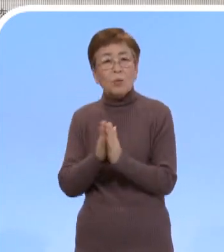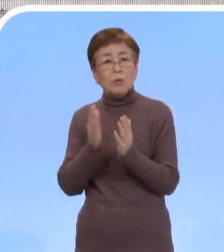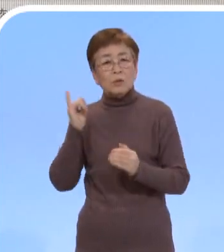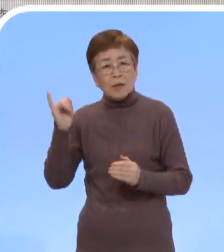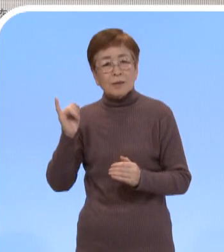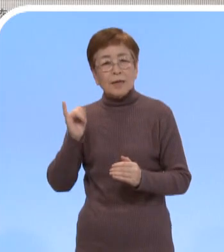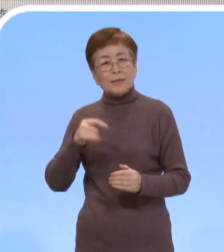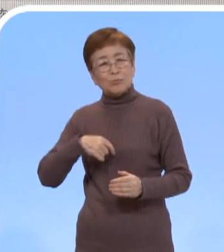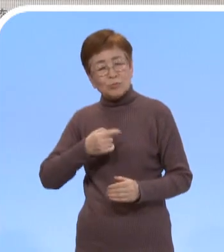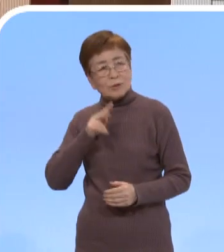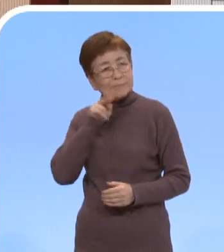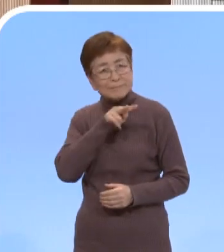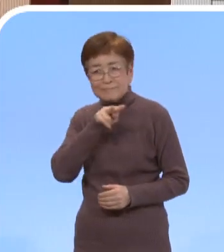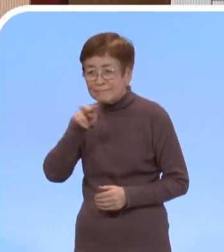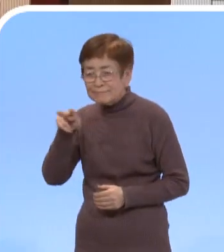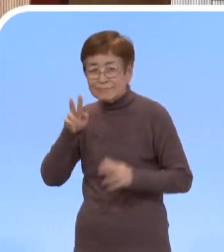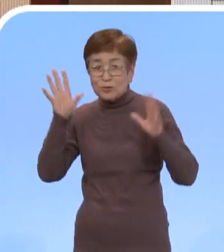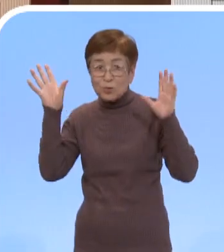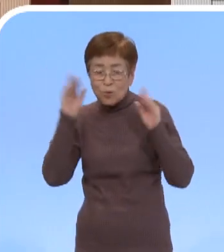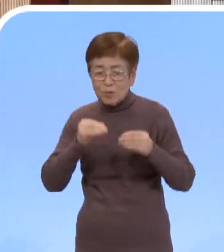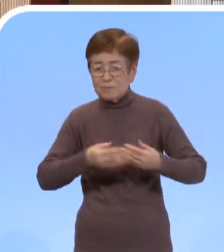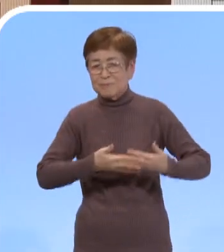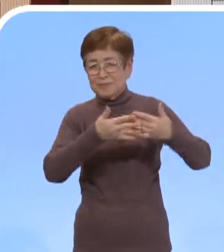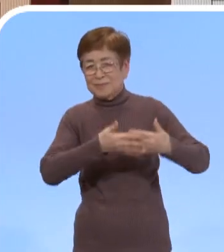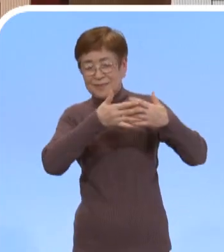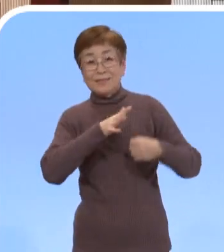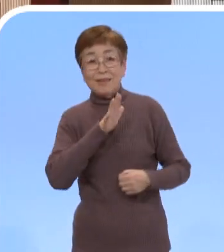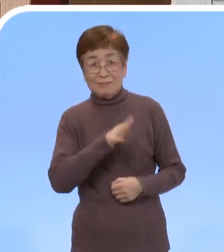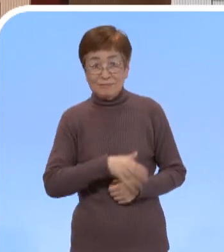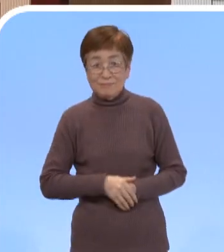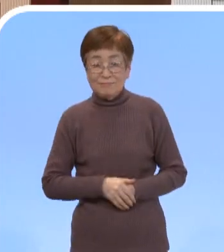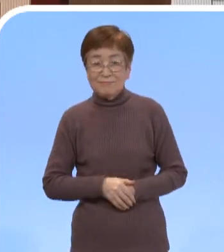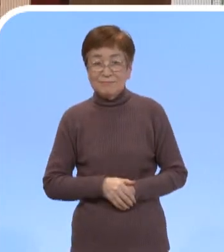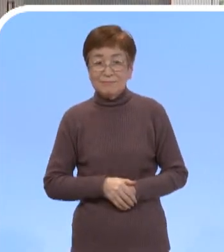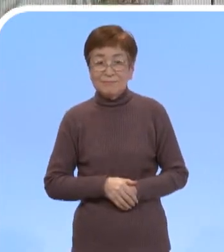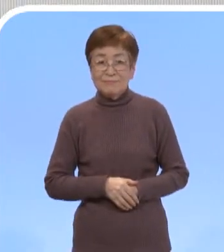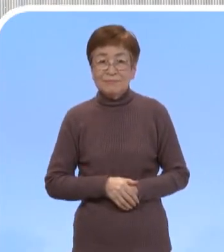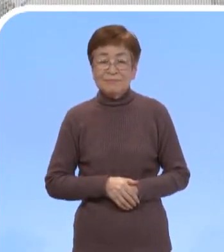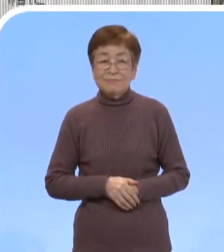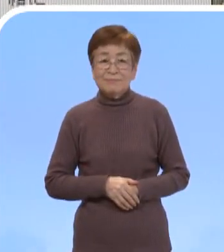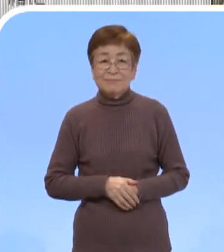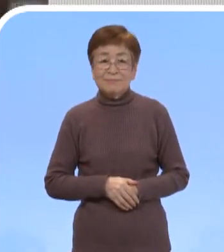者の目線で取材した数多くの情報を発信しています。